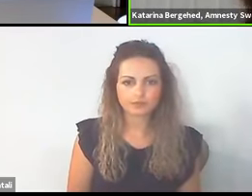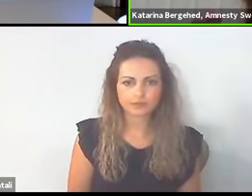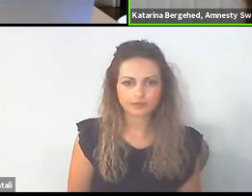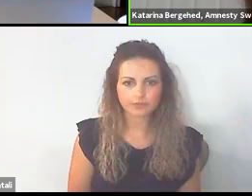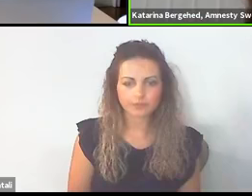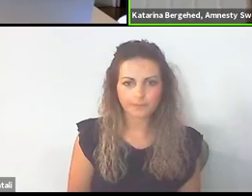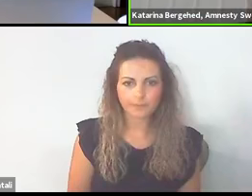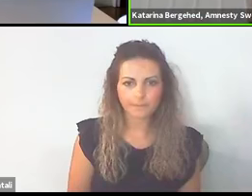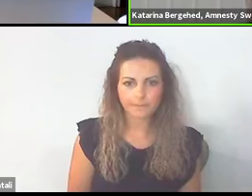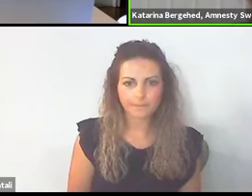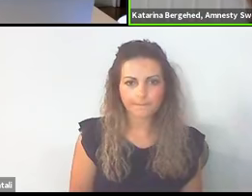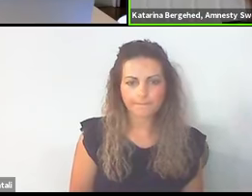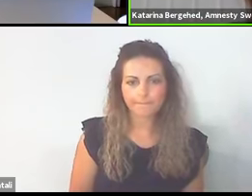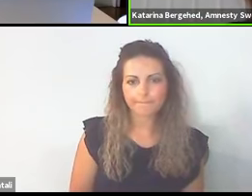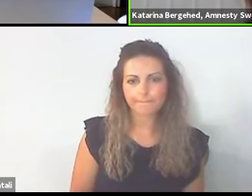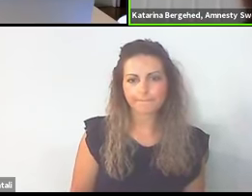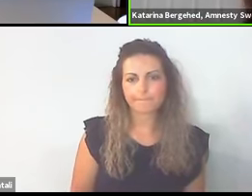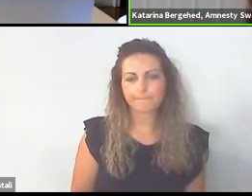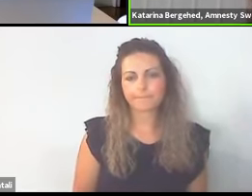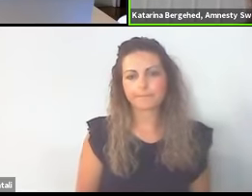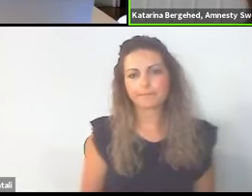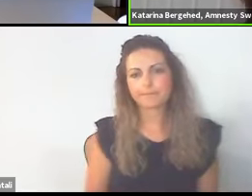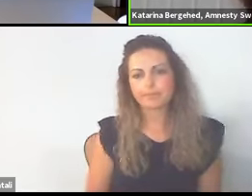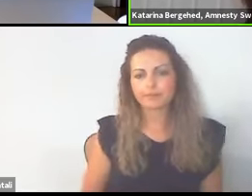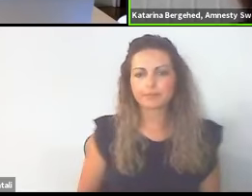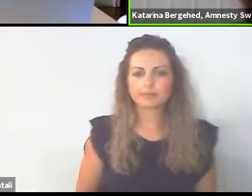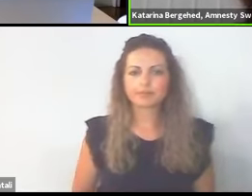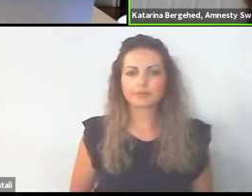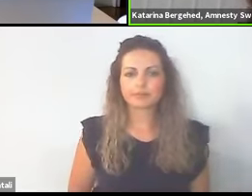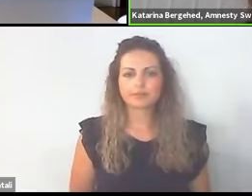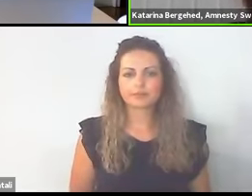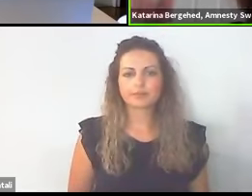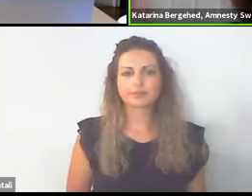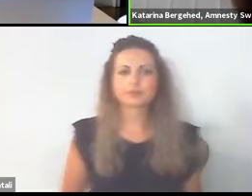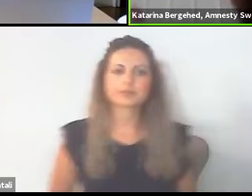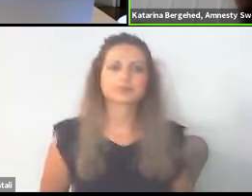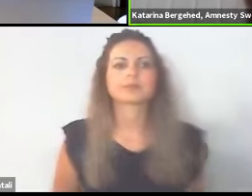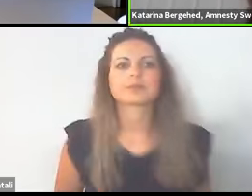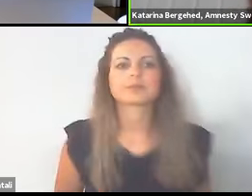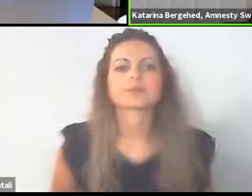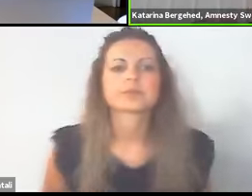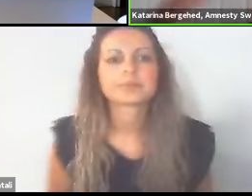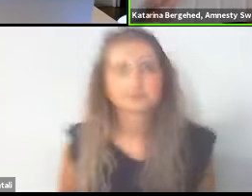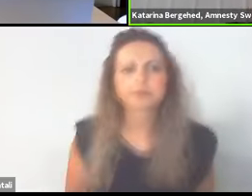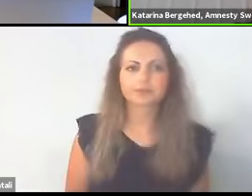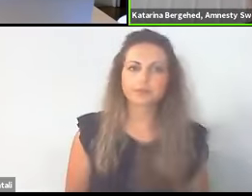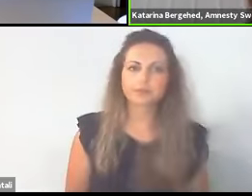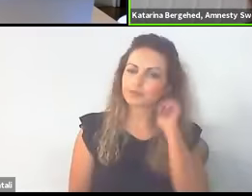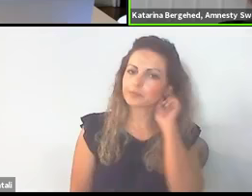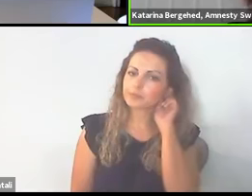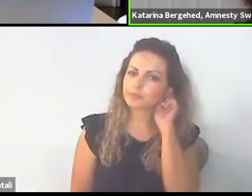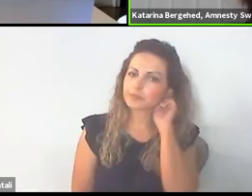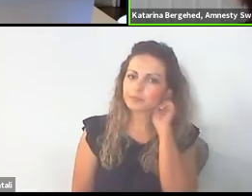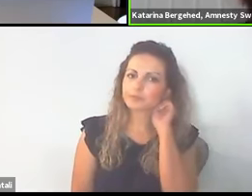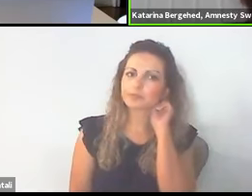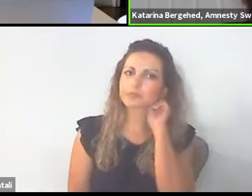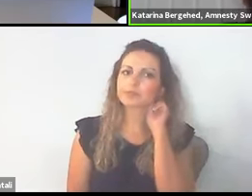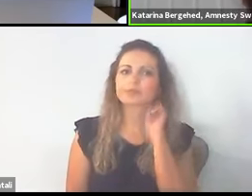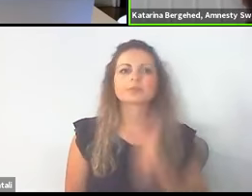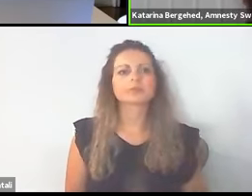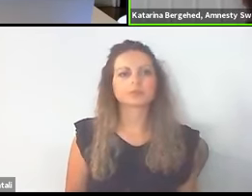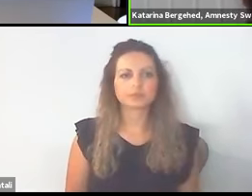made. I still remember it. I have the privilege to follow from here in